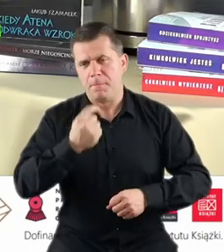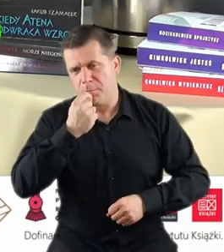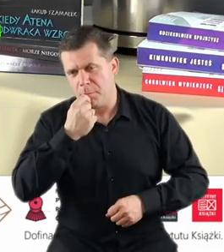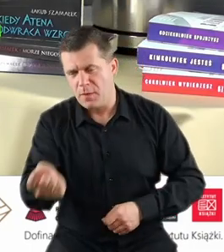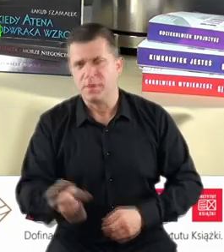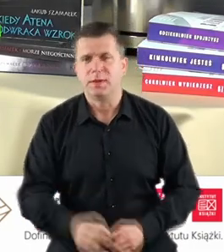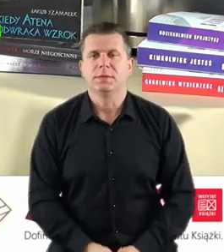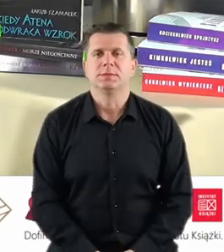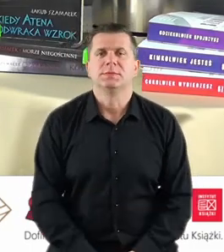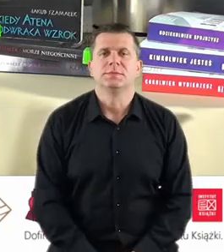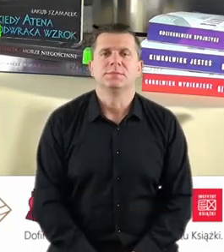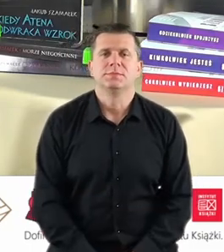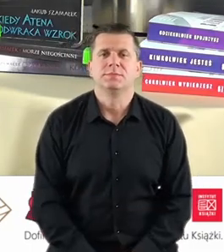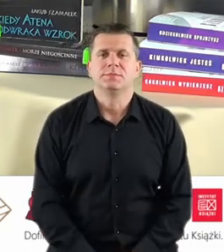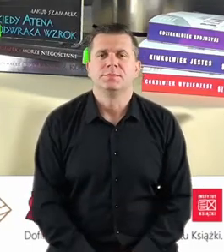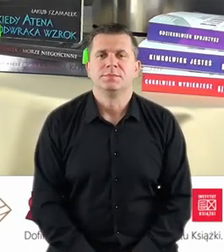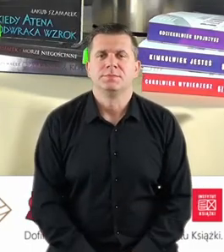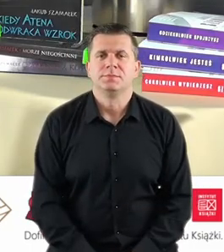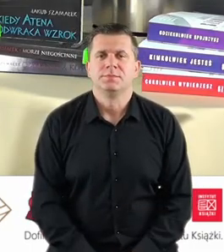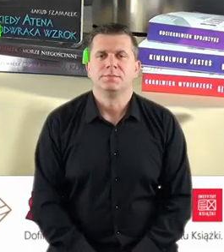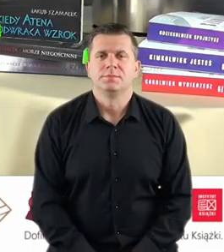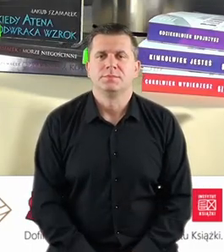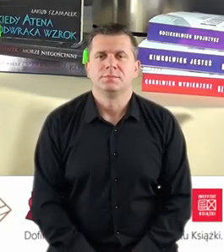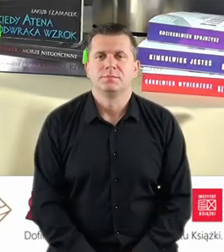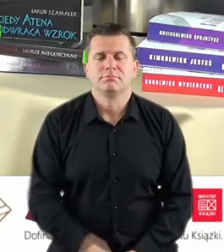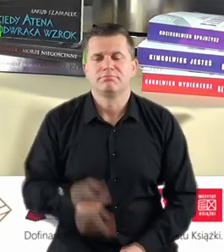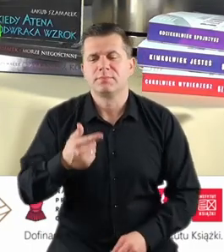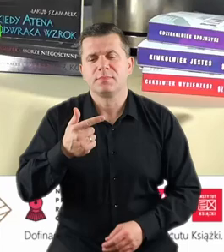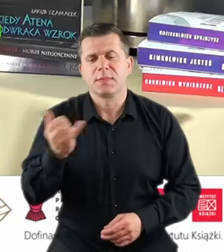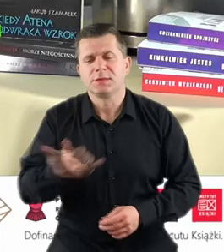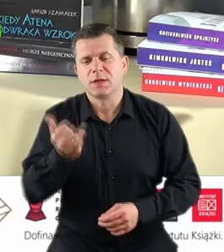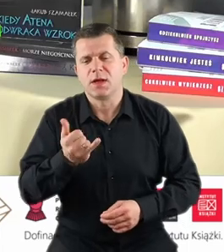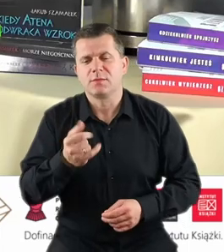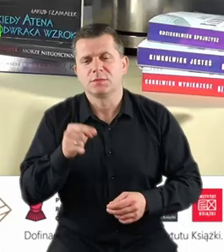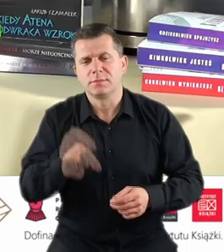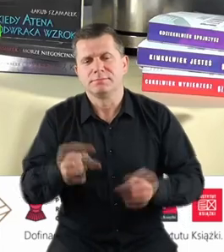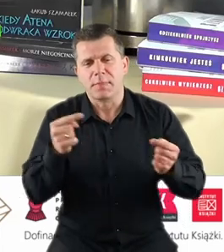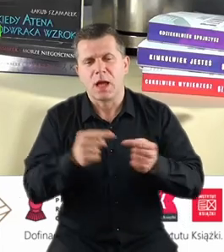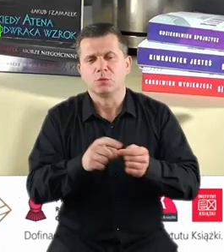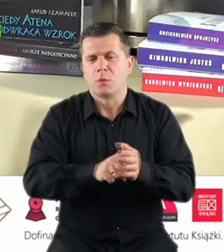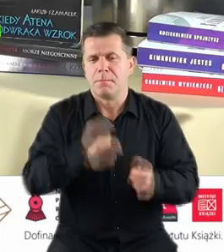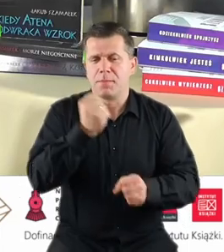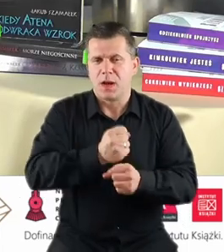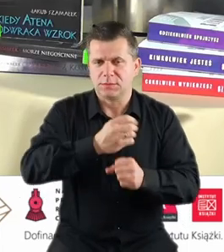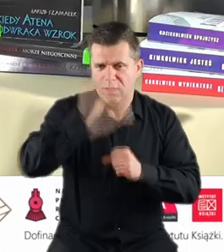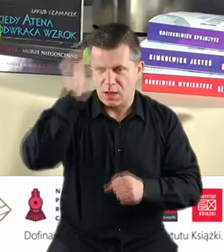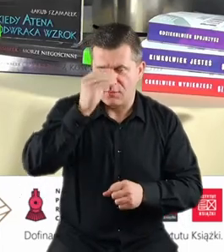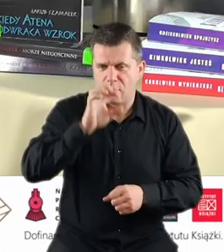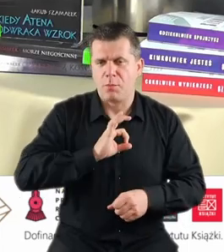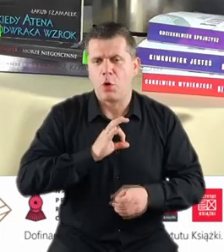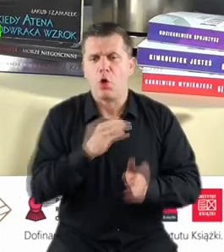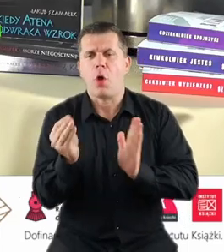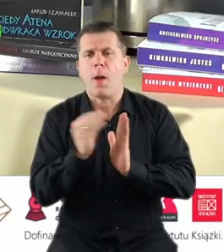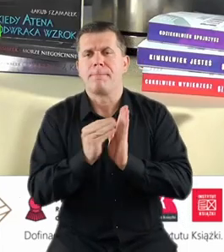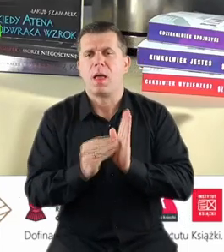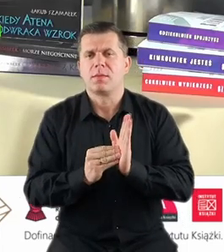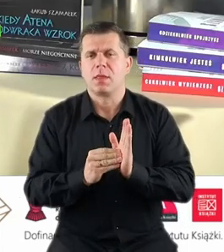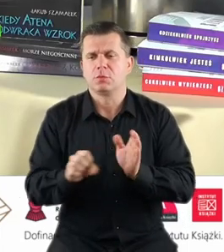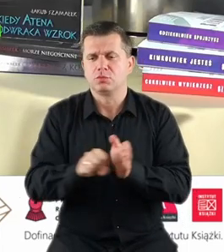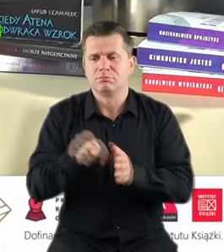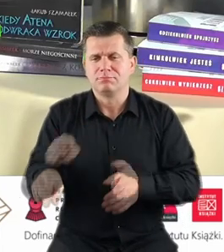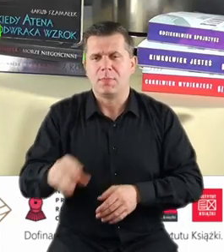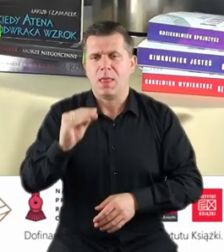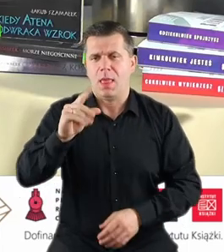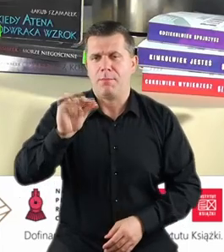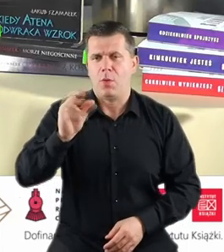co niekoniecznie ma pretensje do pracy naukowej, ale jest jakimś moim komentarzem do tej